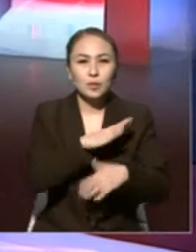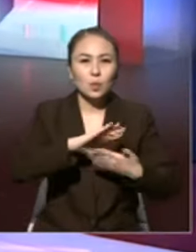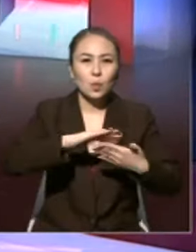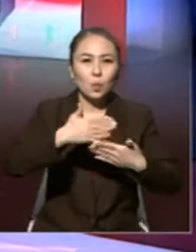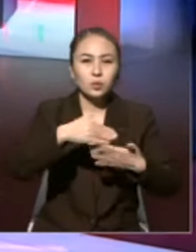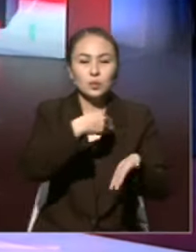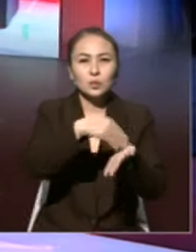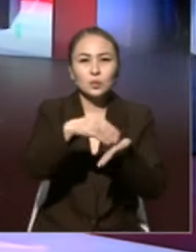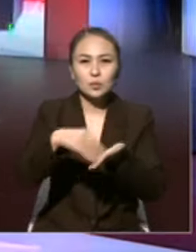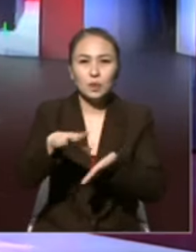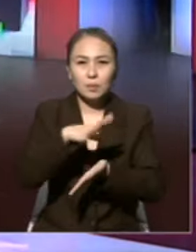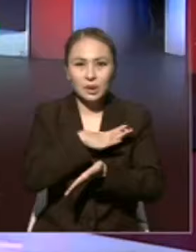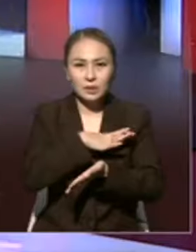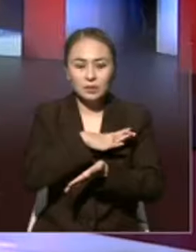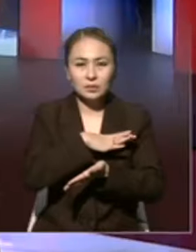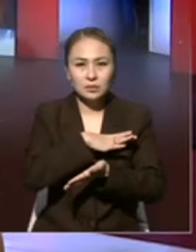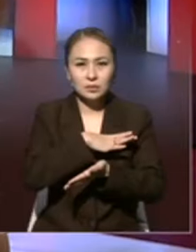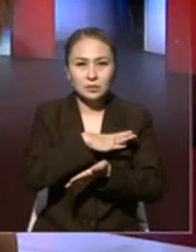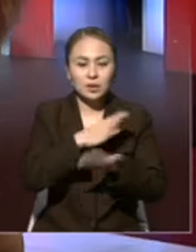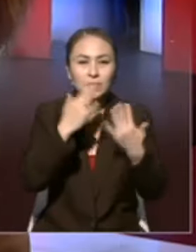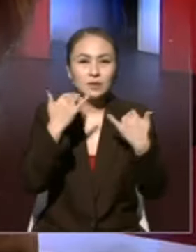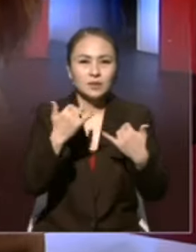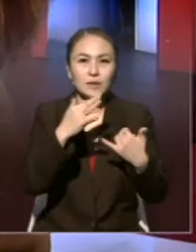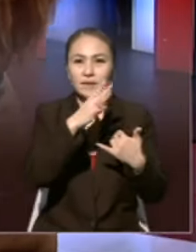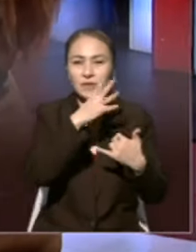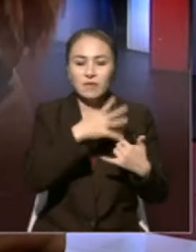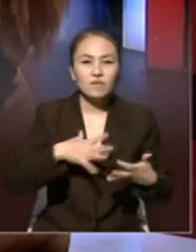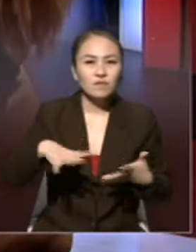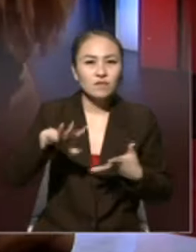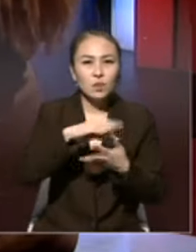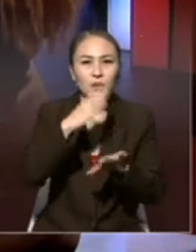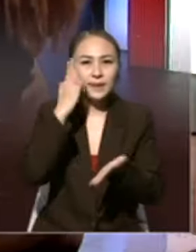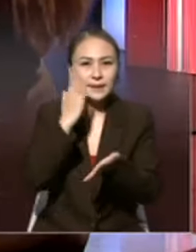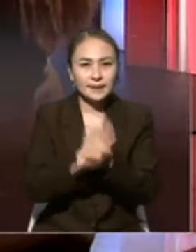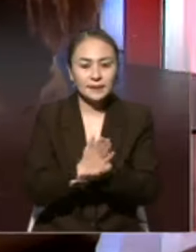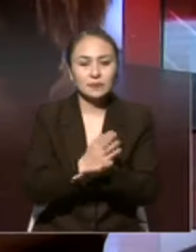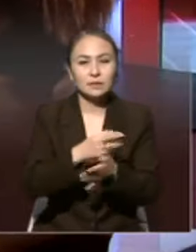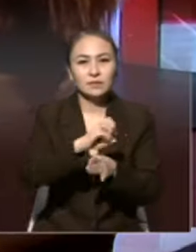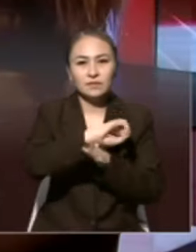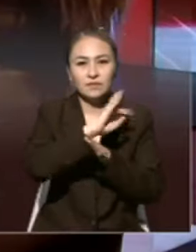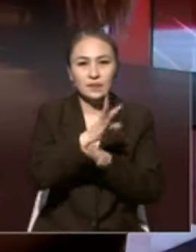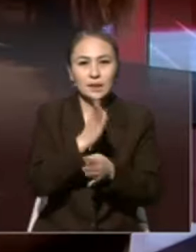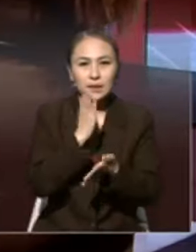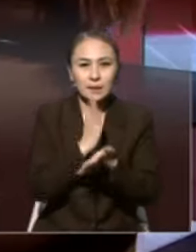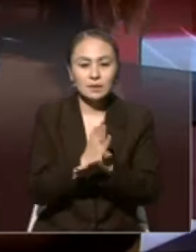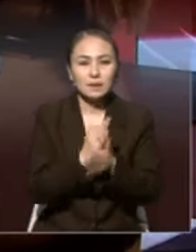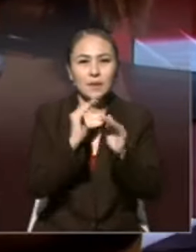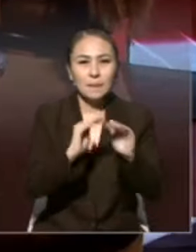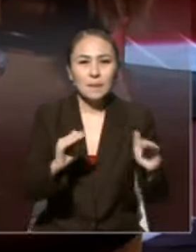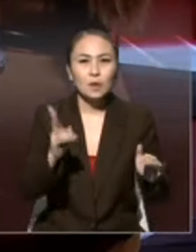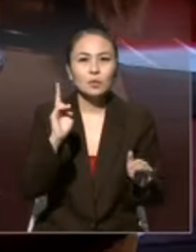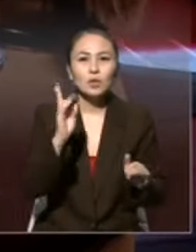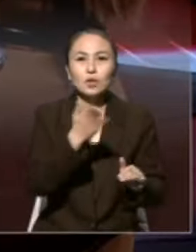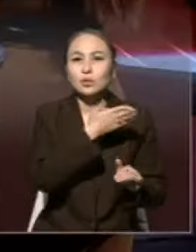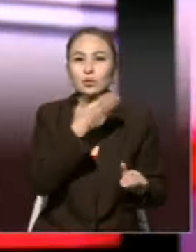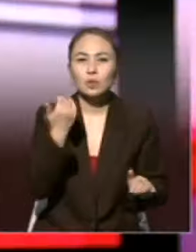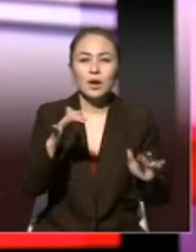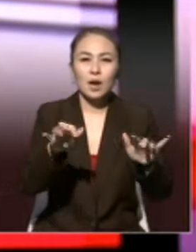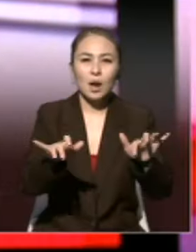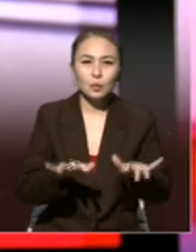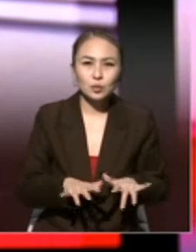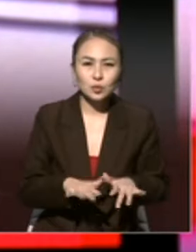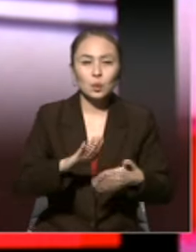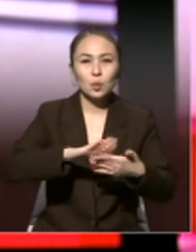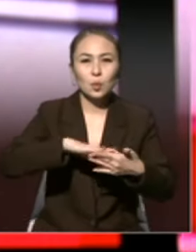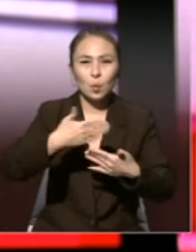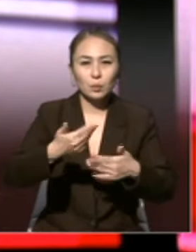ноутбуктар алдық. Сондықтан да қазіргі таңда барлығы бар. Сондықтан да осы балаларға кімде жоқ компьютерлер,